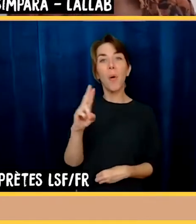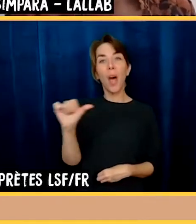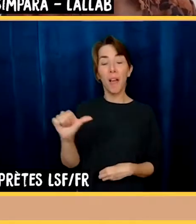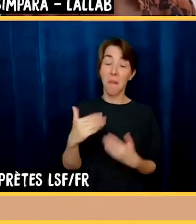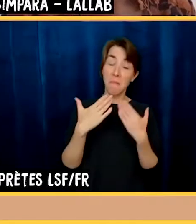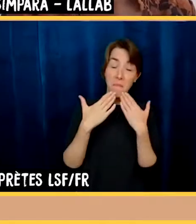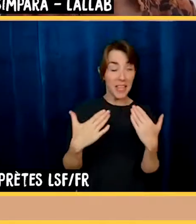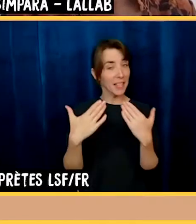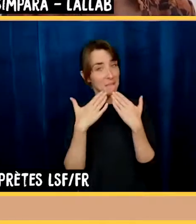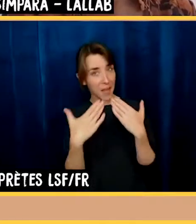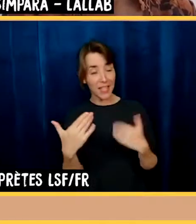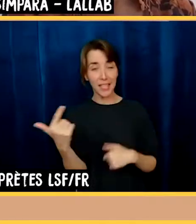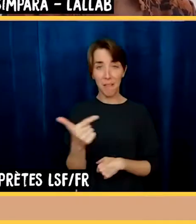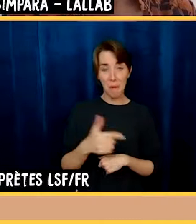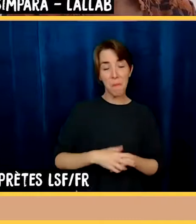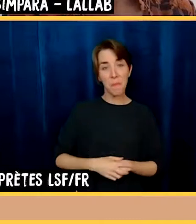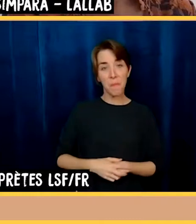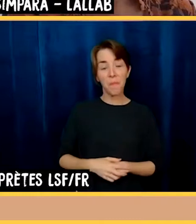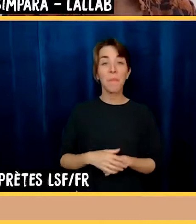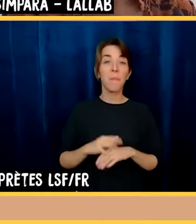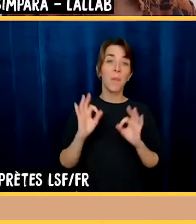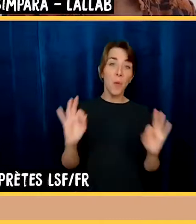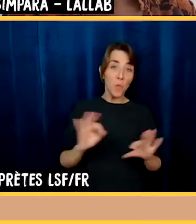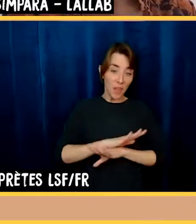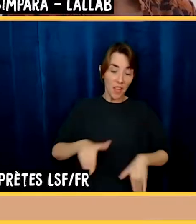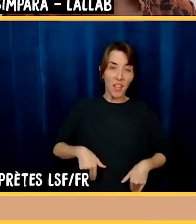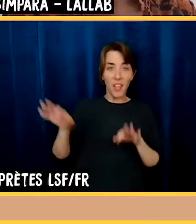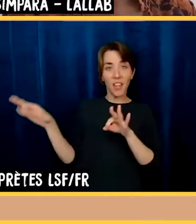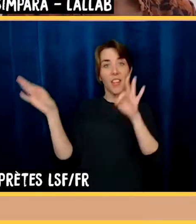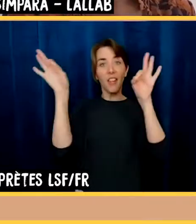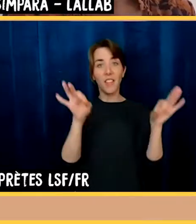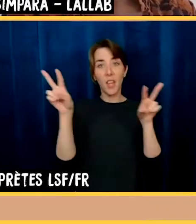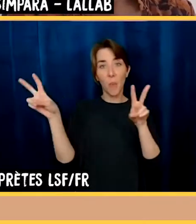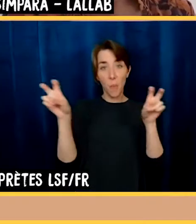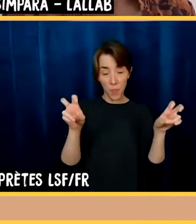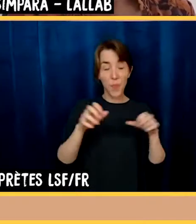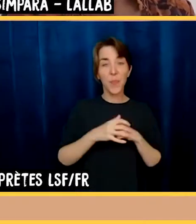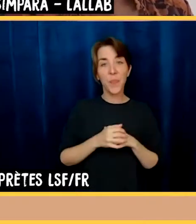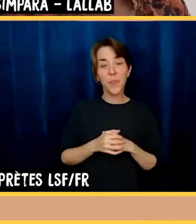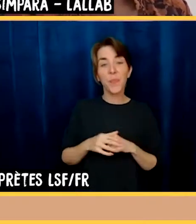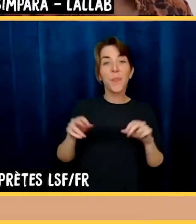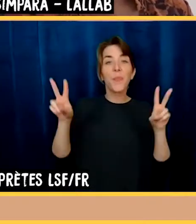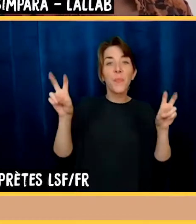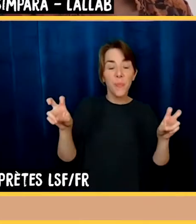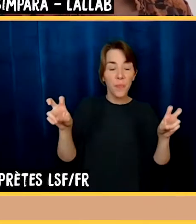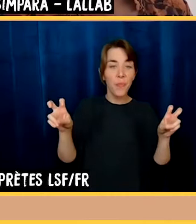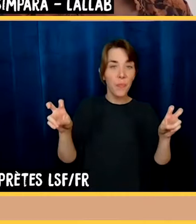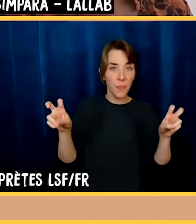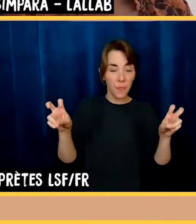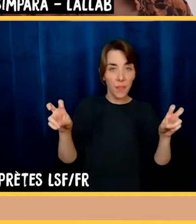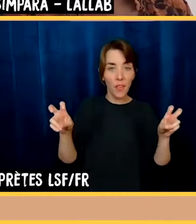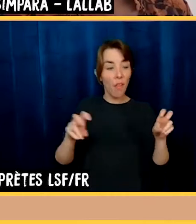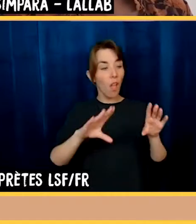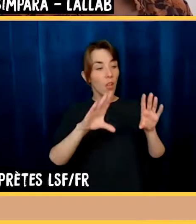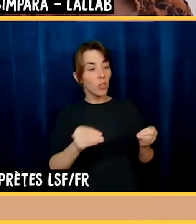merci beaucoup. Je vais terminer par une petite citation de Asma Lamrabet qui disait « N'attendez pas qu'on vous donne la